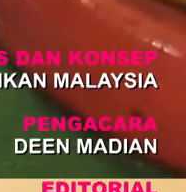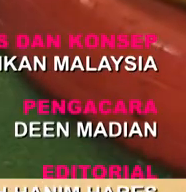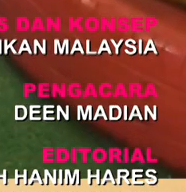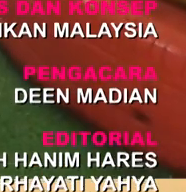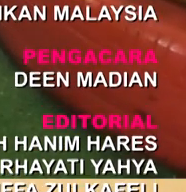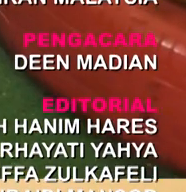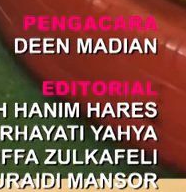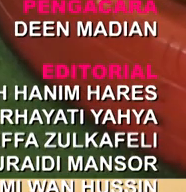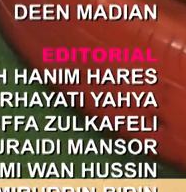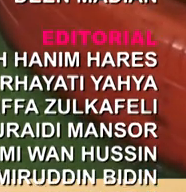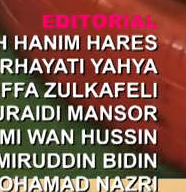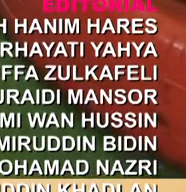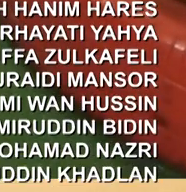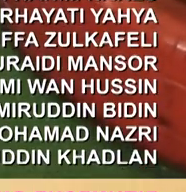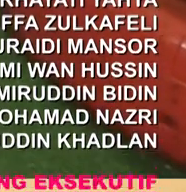12345678